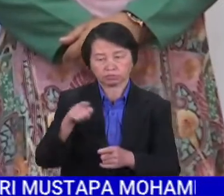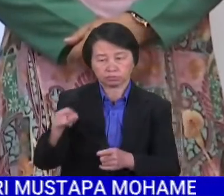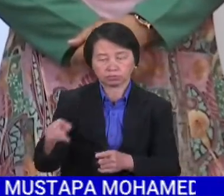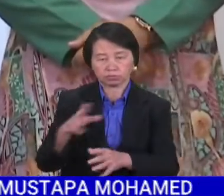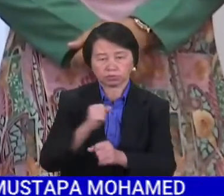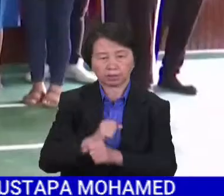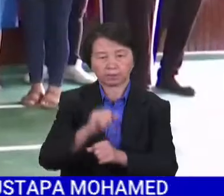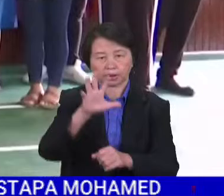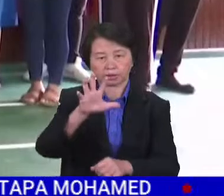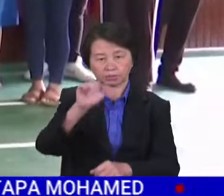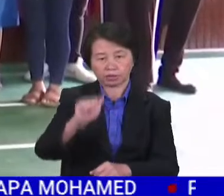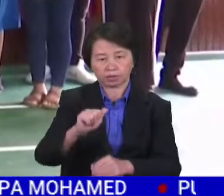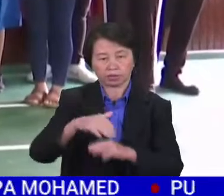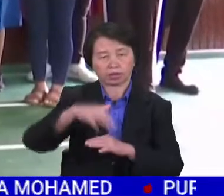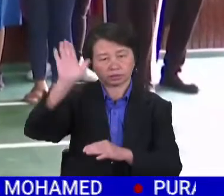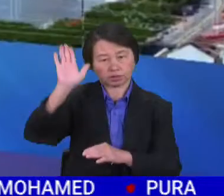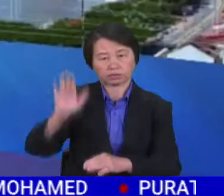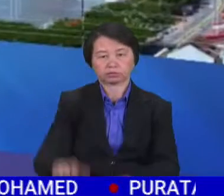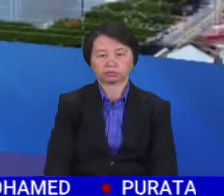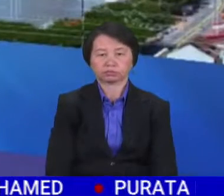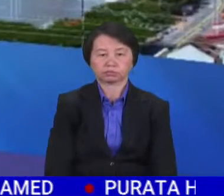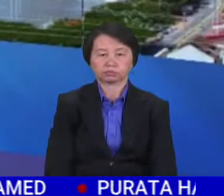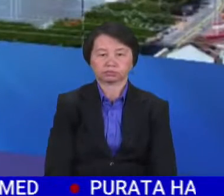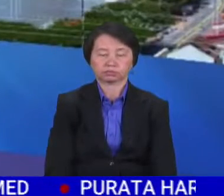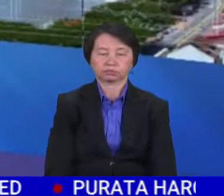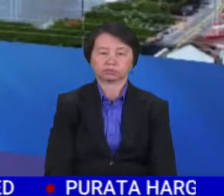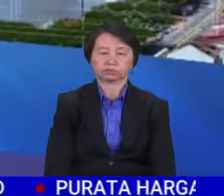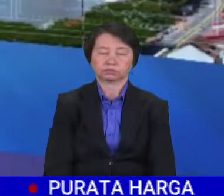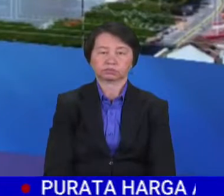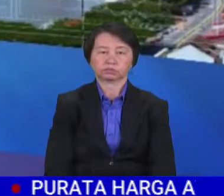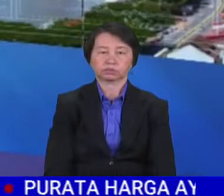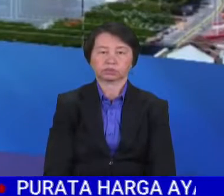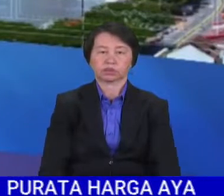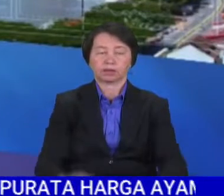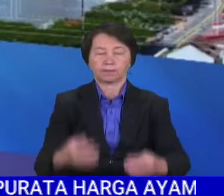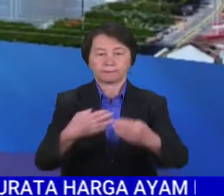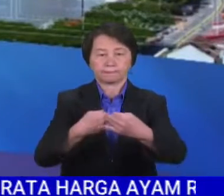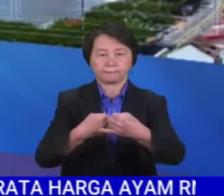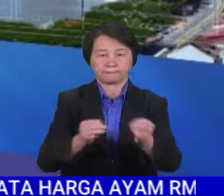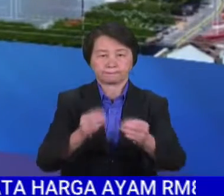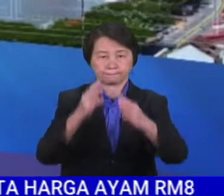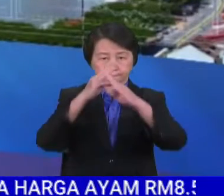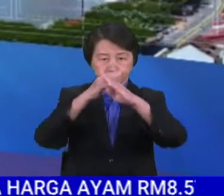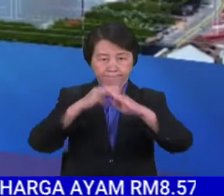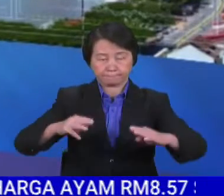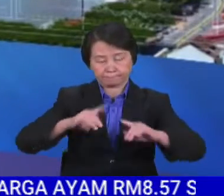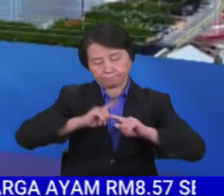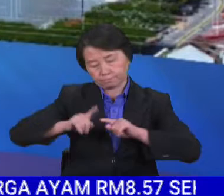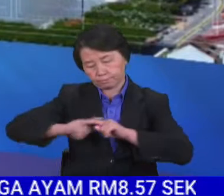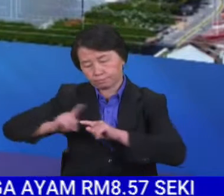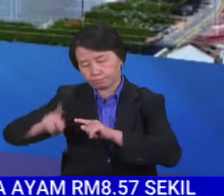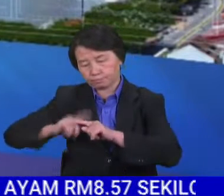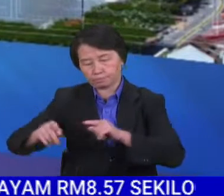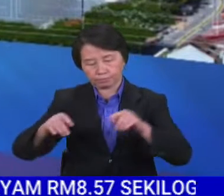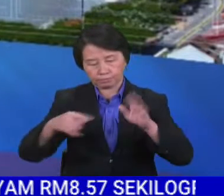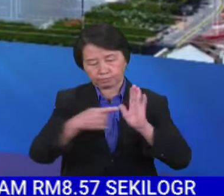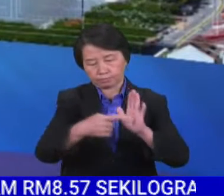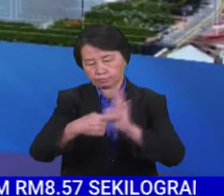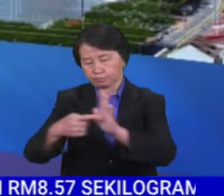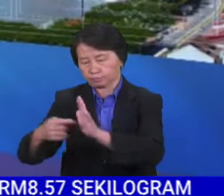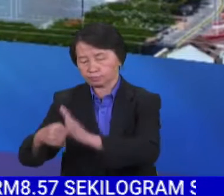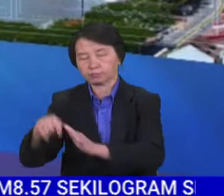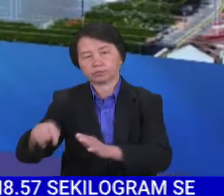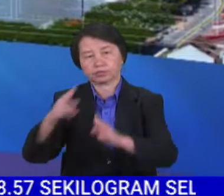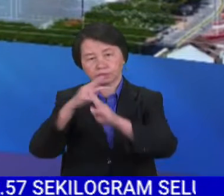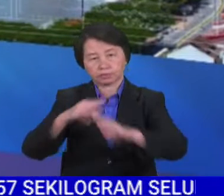mereka mendapat lima Eka atas jabatan museums Rawa akan memperbaiki kan lagi kandungan pameran di Galeri